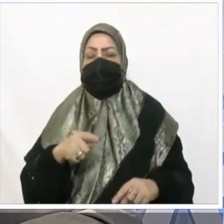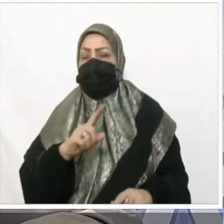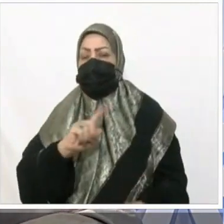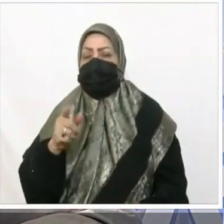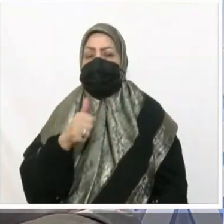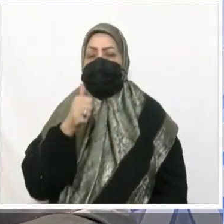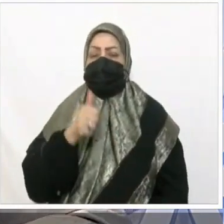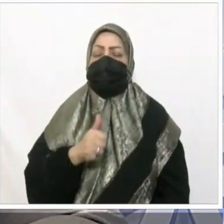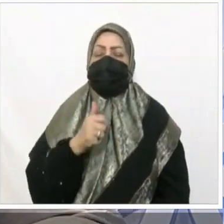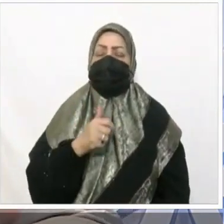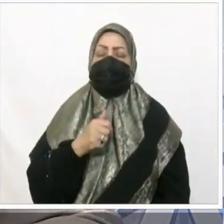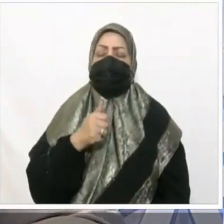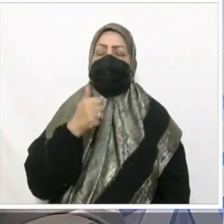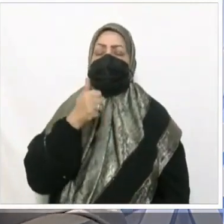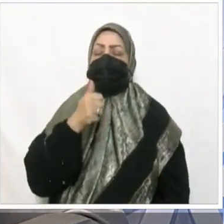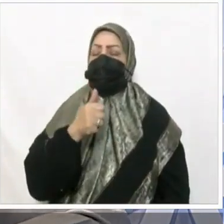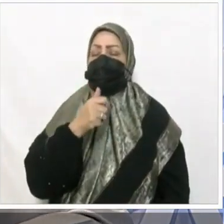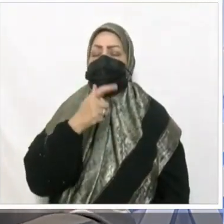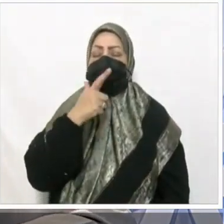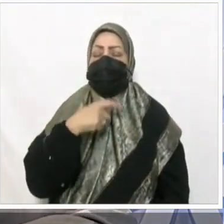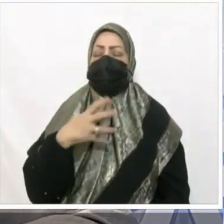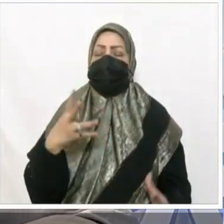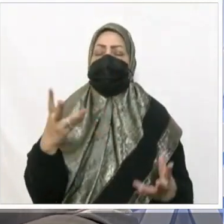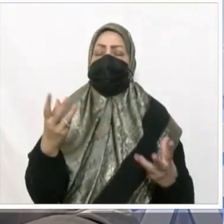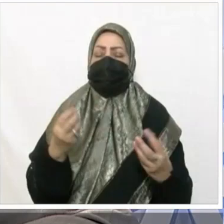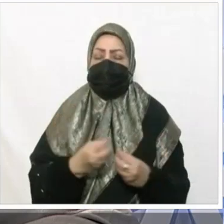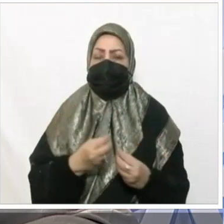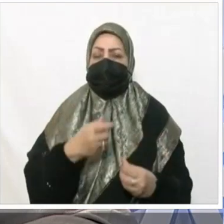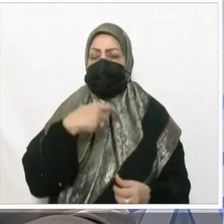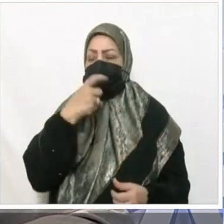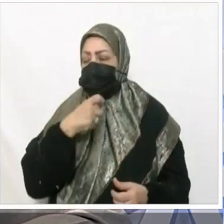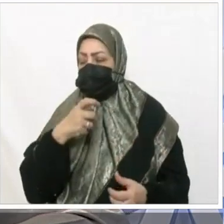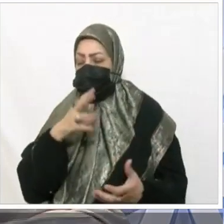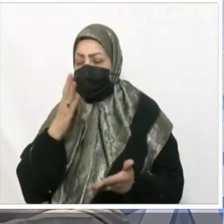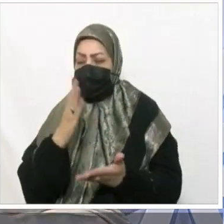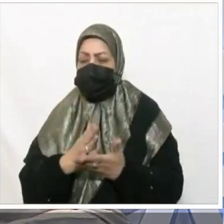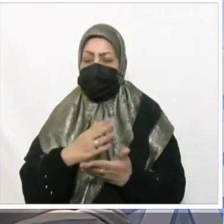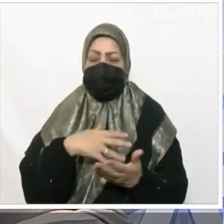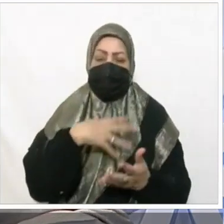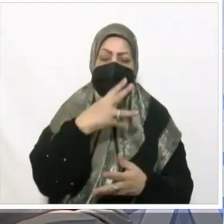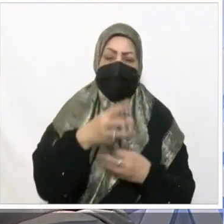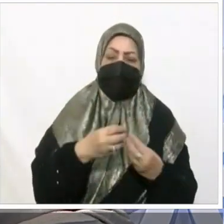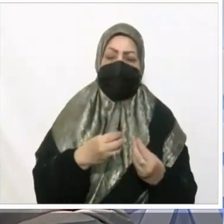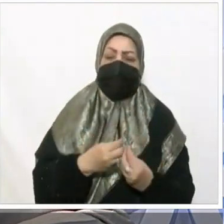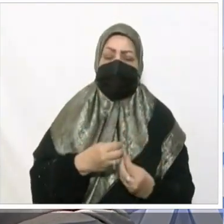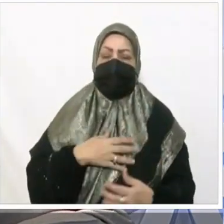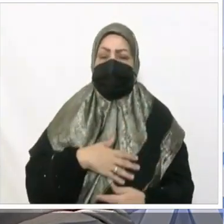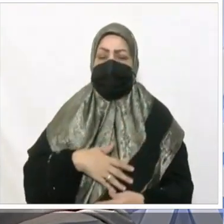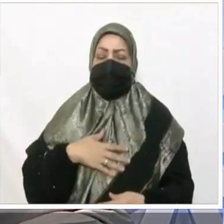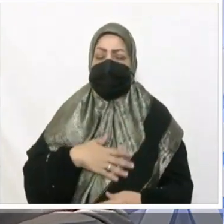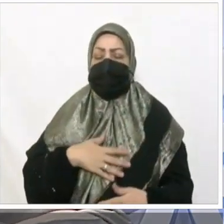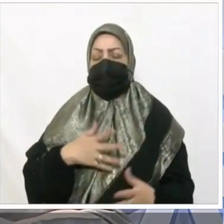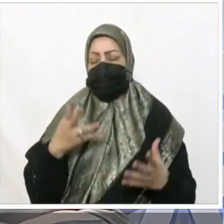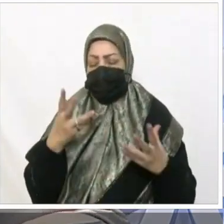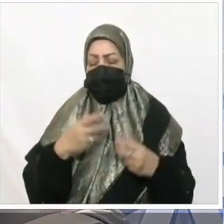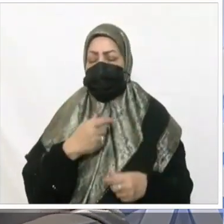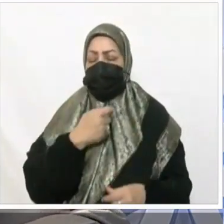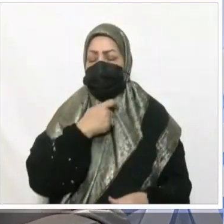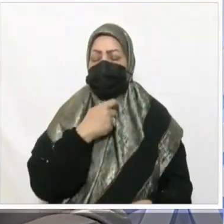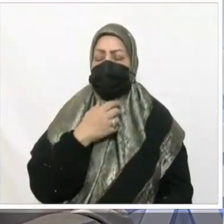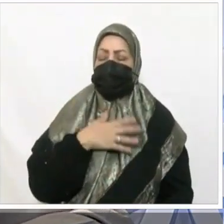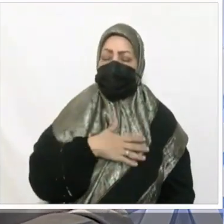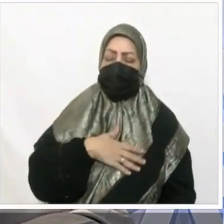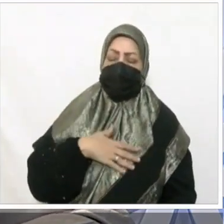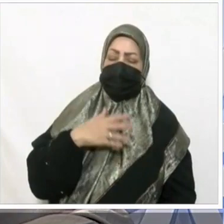في مذهبنا المذهب المالكي سنة، فهو سنة، قال الشيخ علي رحمه الله في المختصر: وسنة غسل متصل